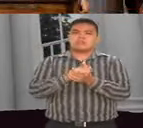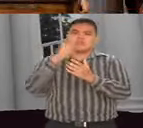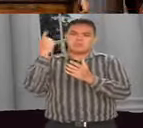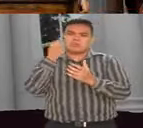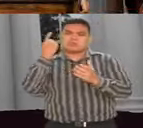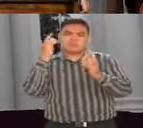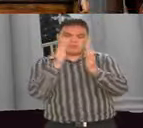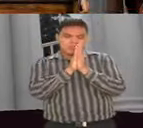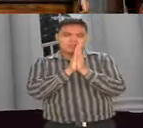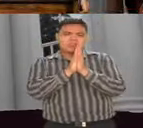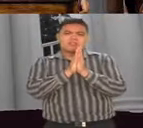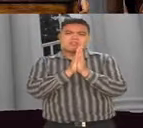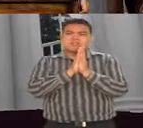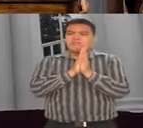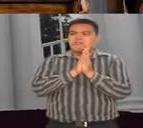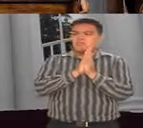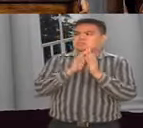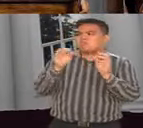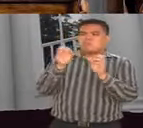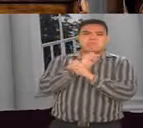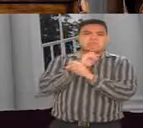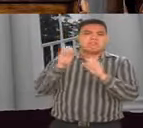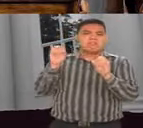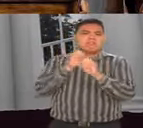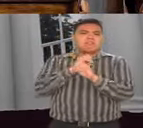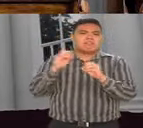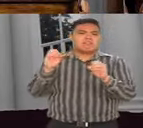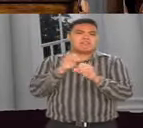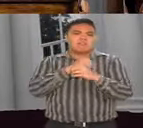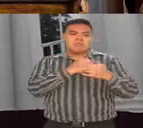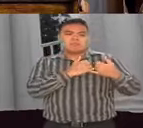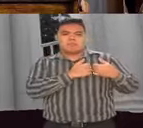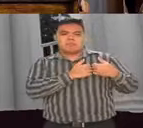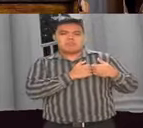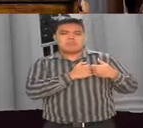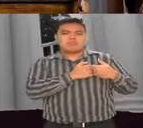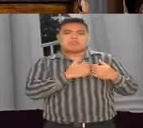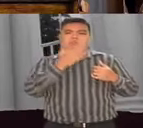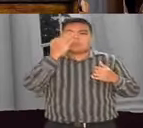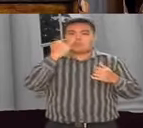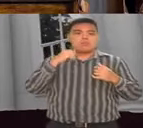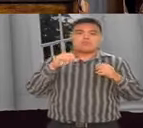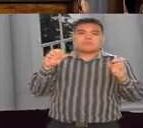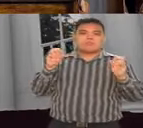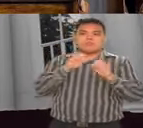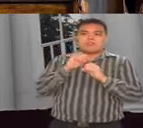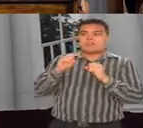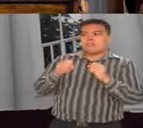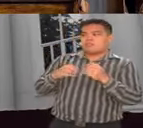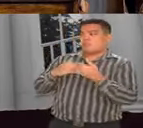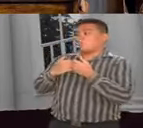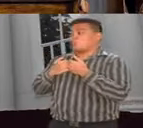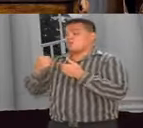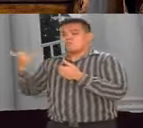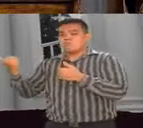Sige kag ampo, wa maghihapon ko'y uyab. Kay wa man ka nang uyab.